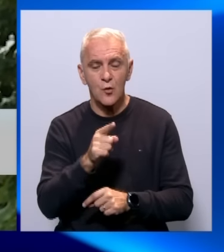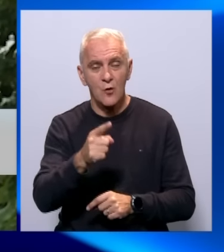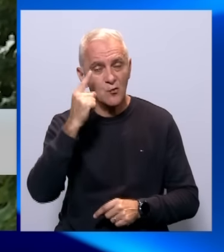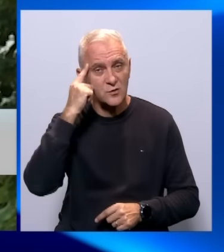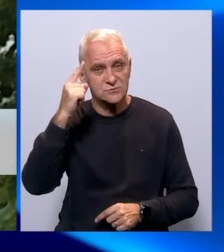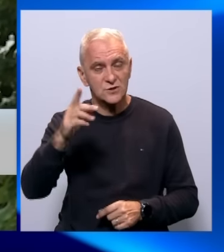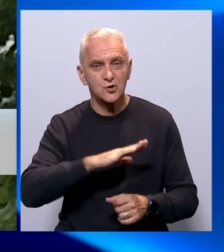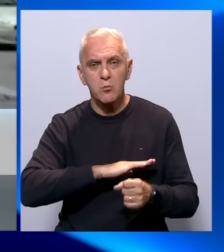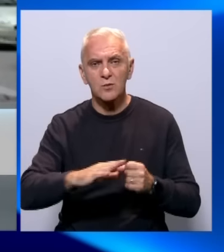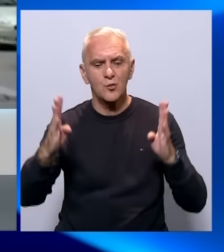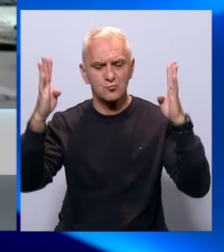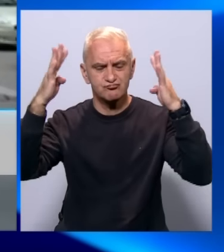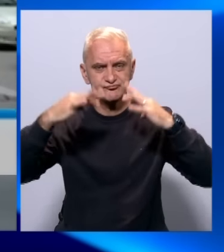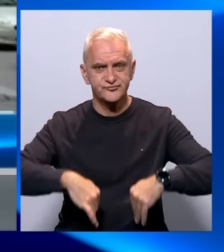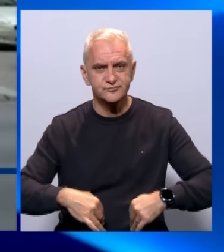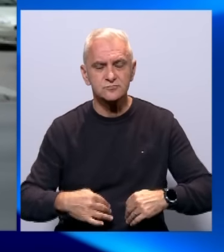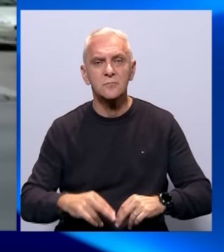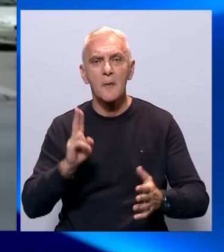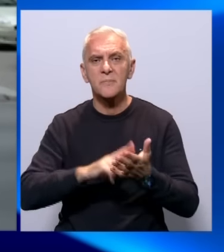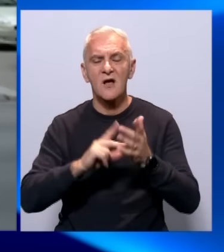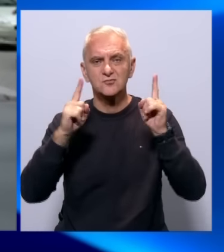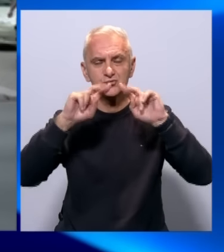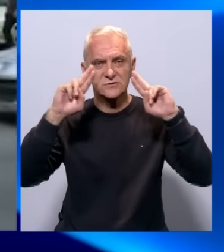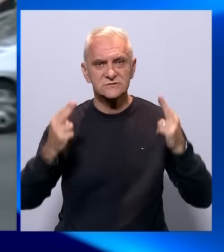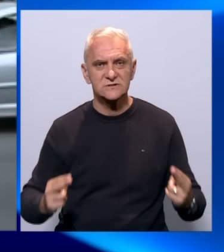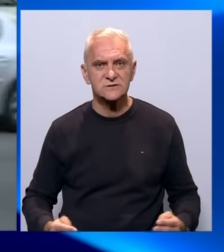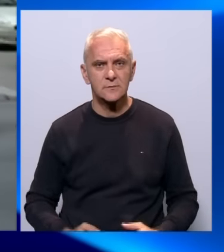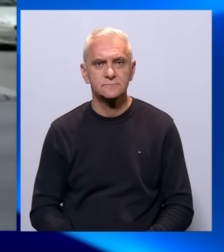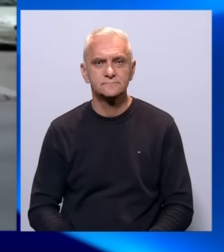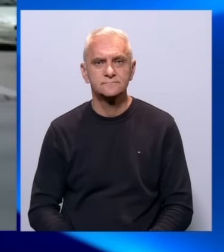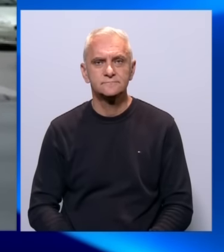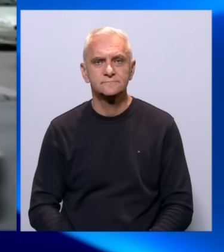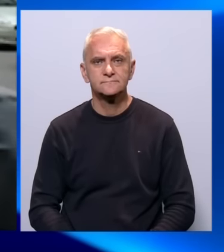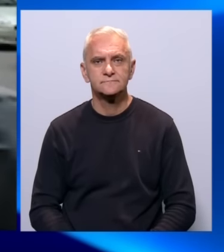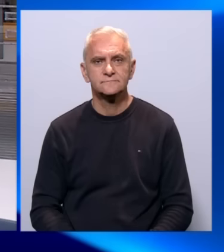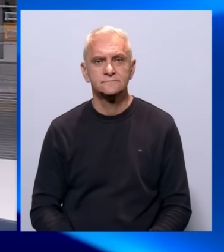potpuno urušavanje pravosudnog sistema u Republici Srpskoj.